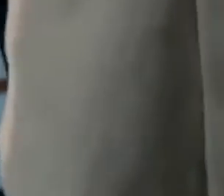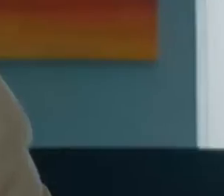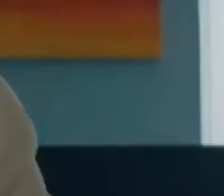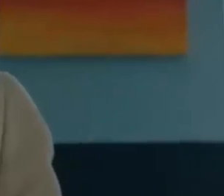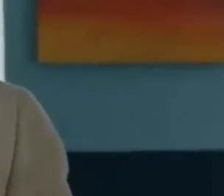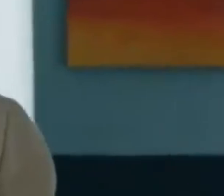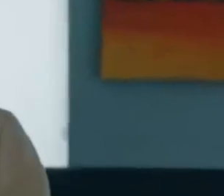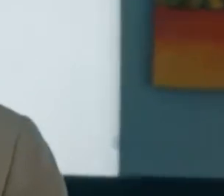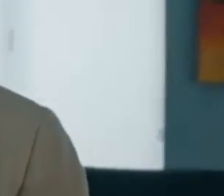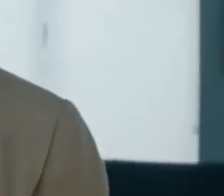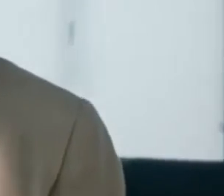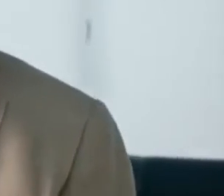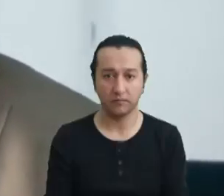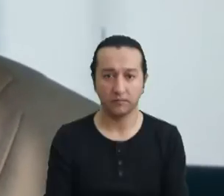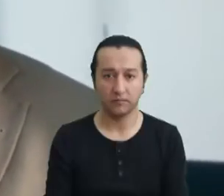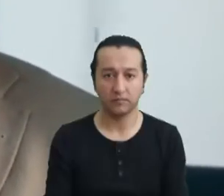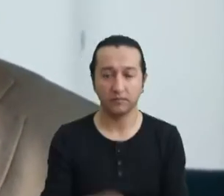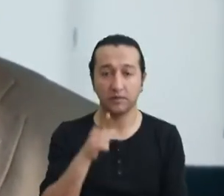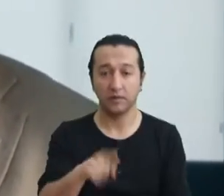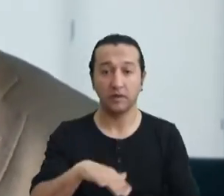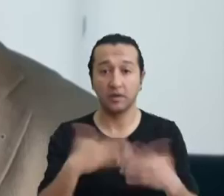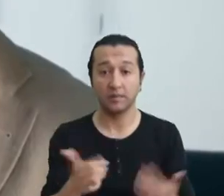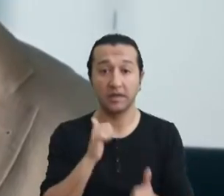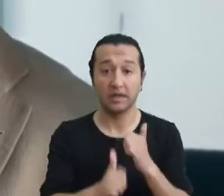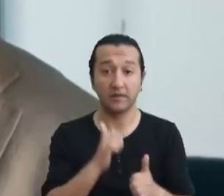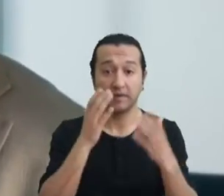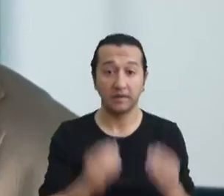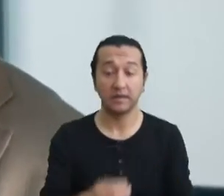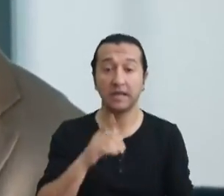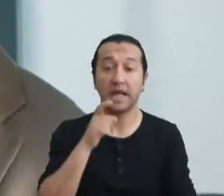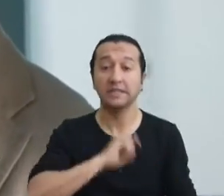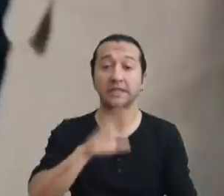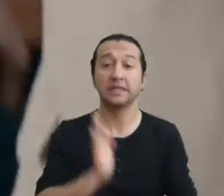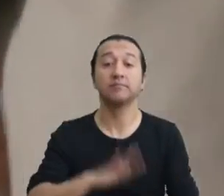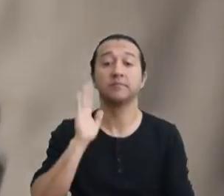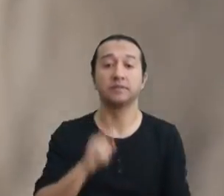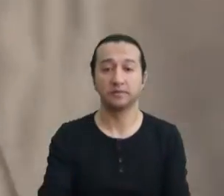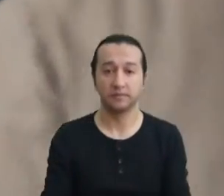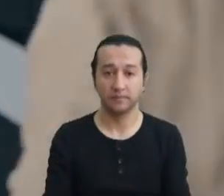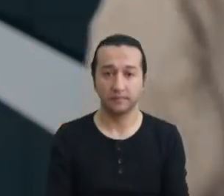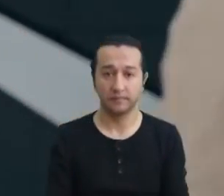yakaladı. Gülümsüyor. Ama dövüşürken hiç yapmayacaksın.